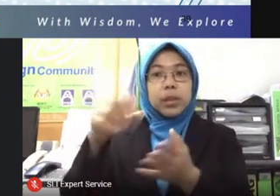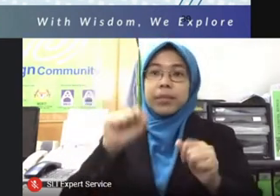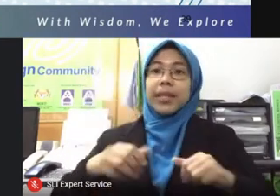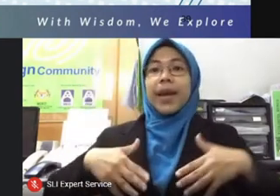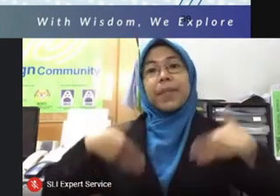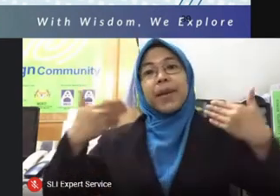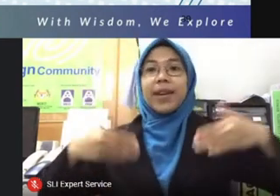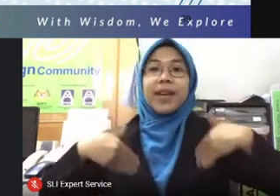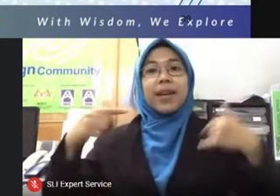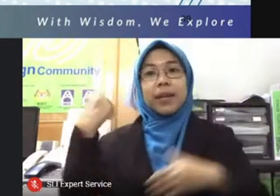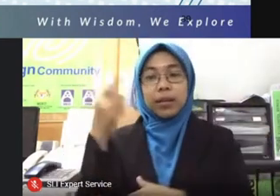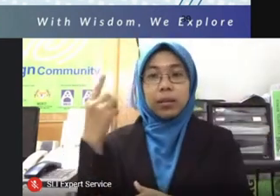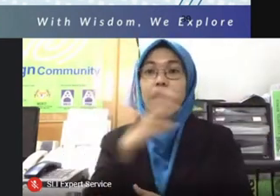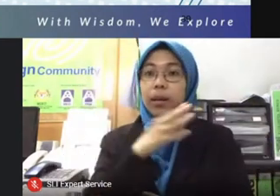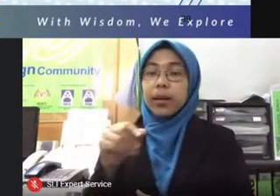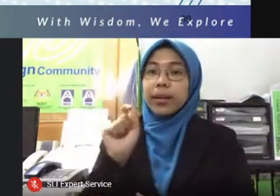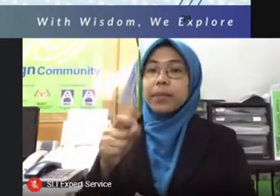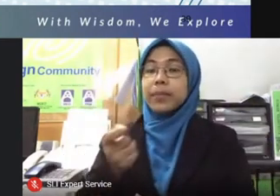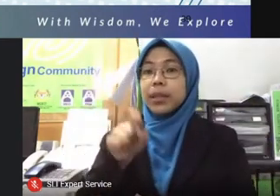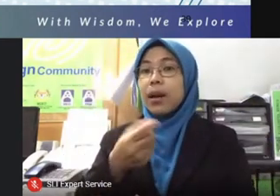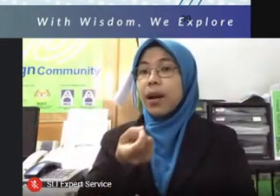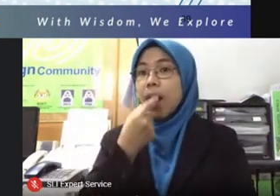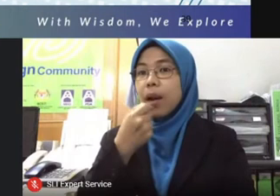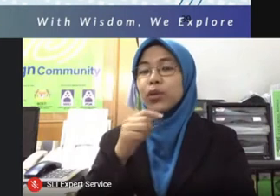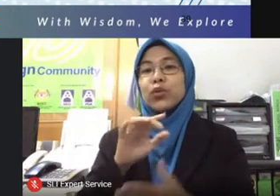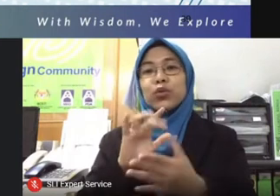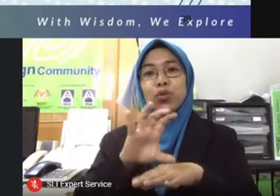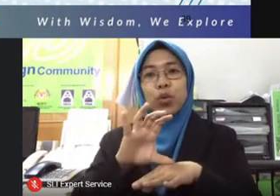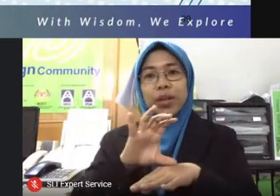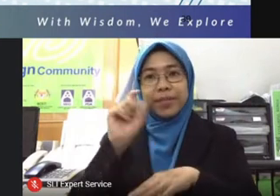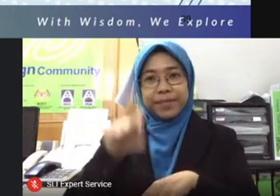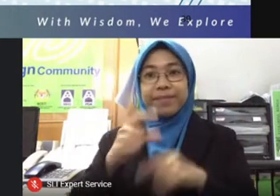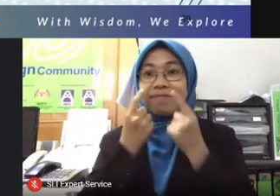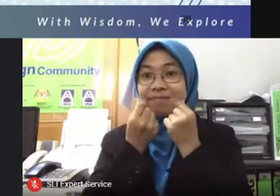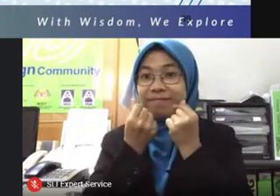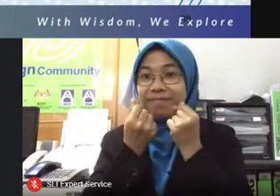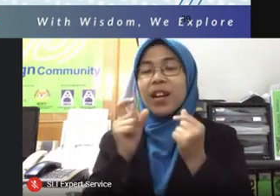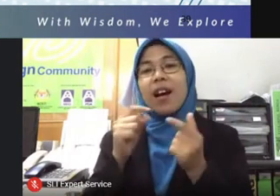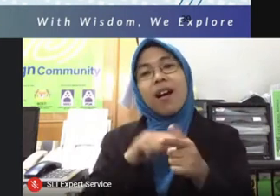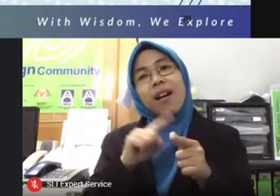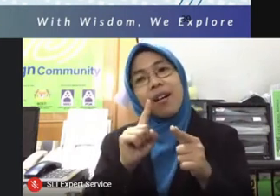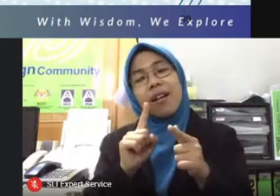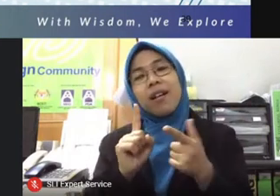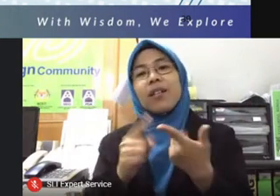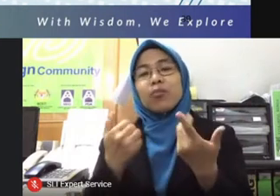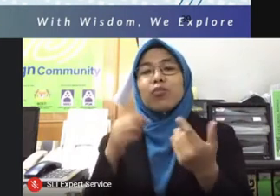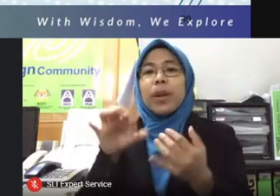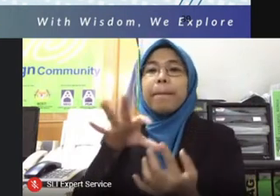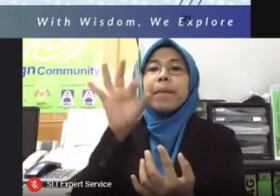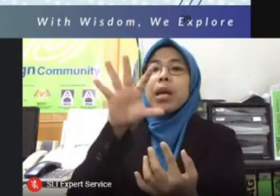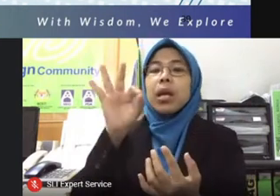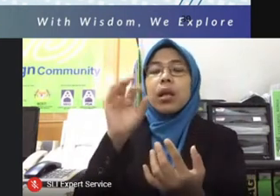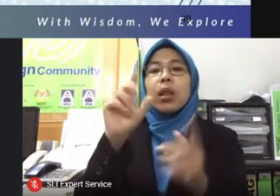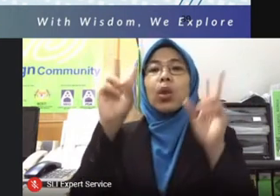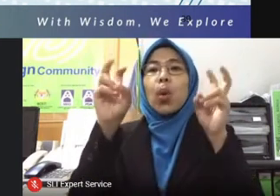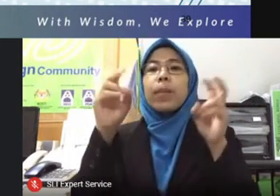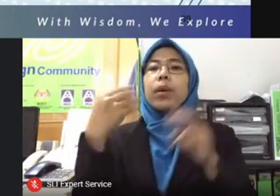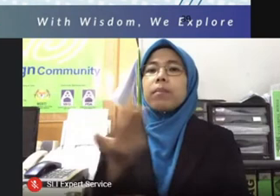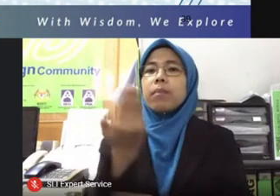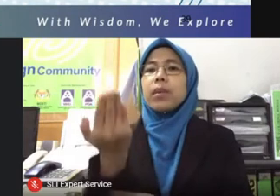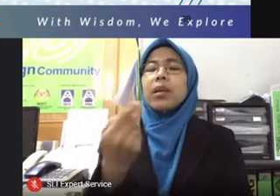ceria-ceria. Jadi kita kena makan coklat dan sebagainya. Kemudian pilihlah topik yang kita dah biasa faham, kita